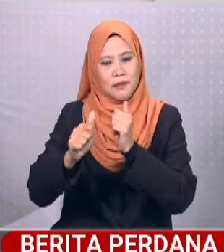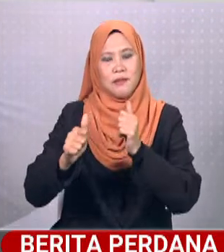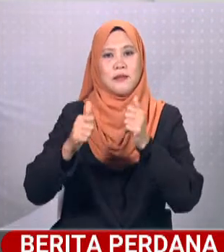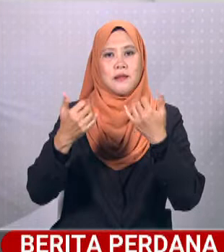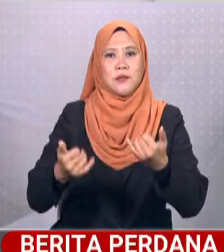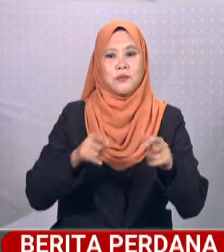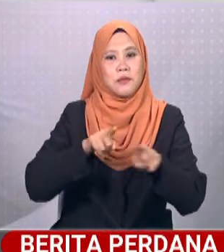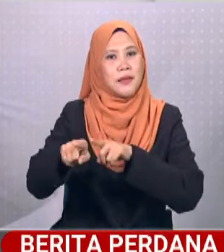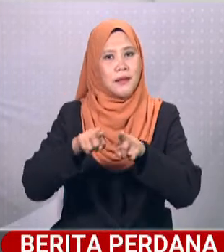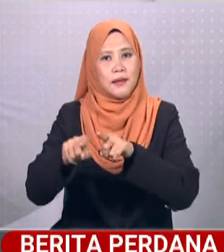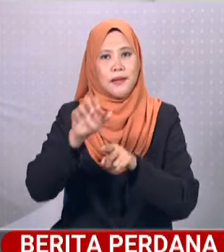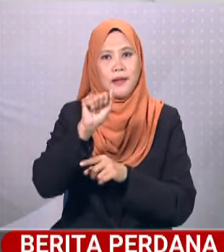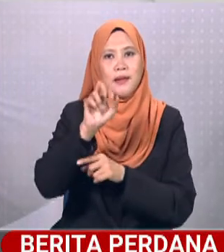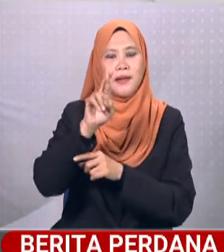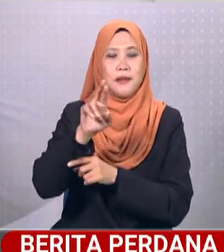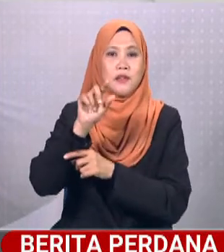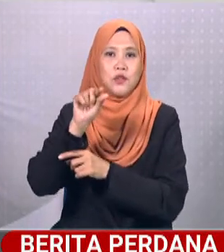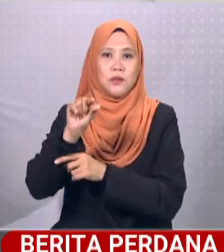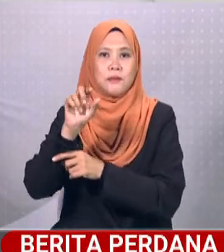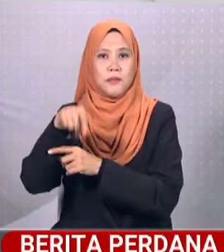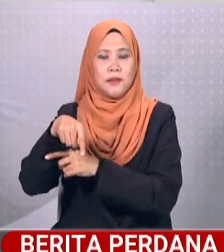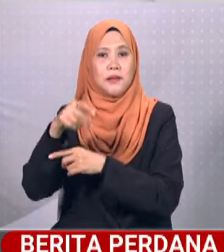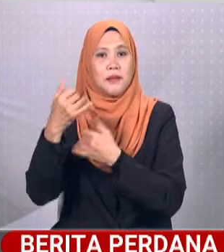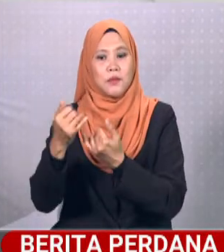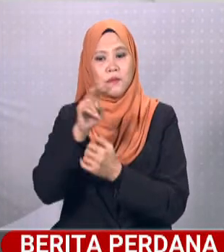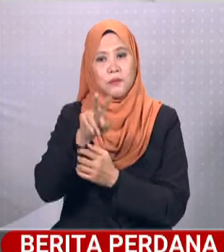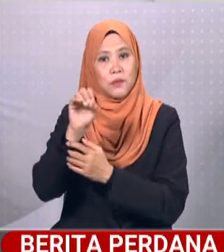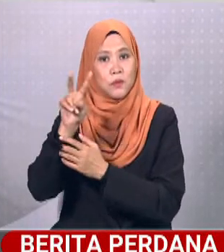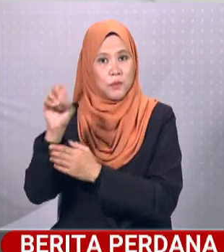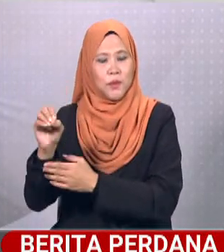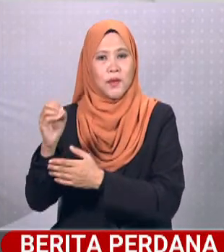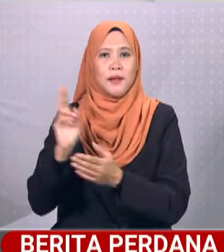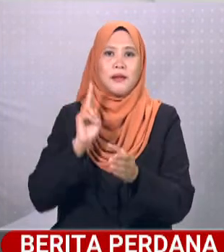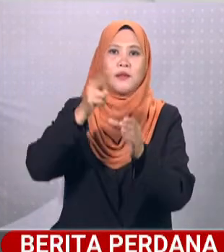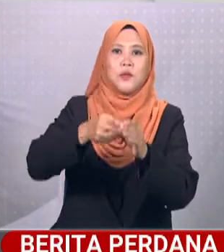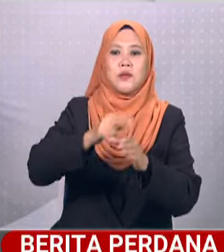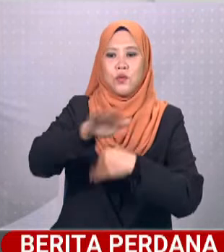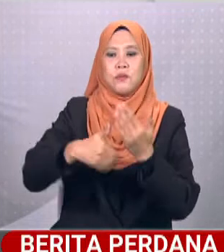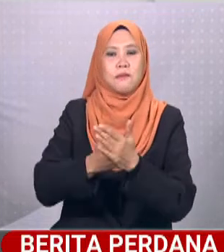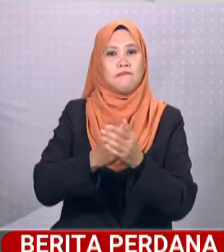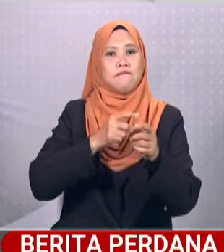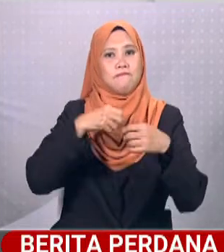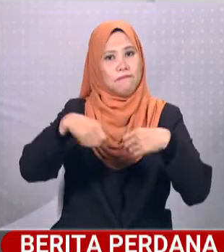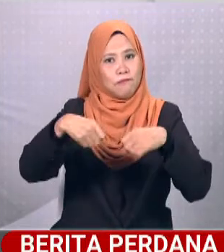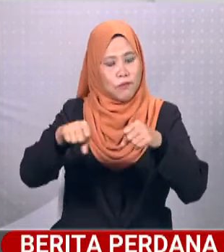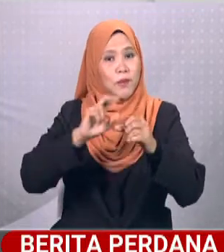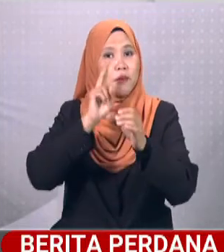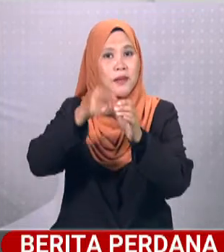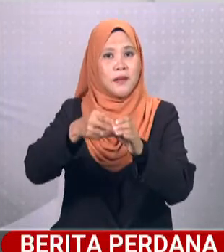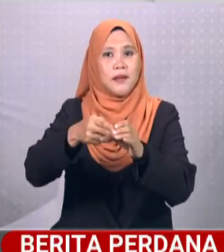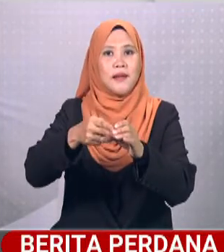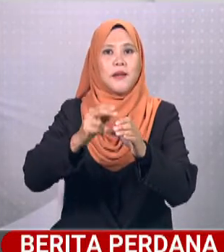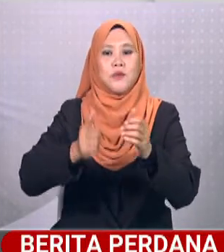lumba simulator ERGPC edisi global 2020. Ia akan disertai para pelumba terbaik serantau bagi